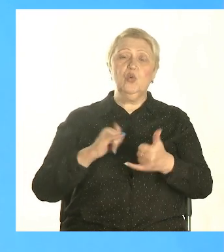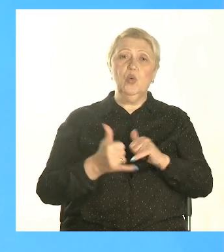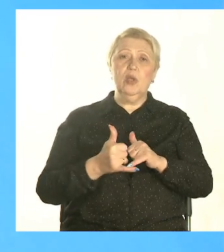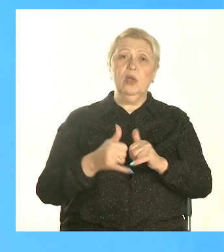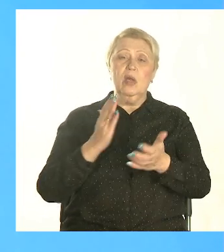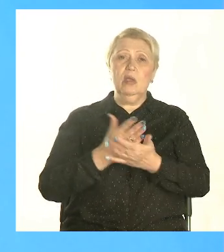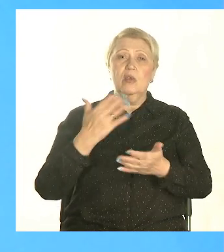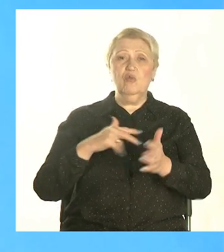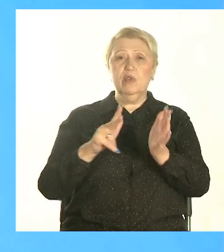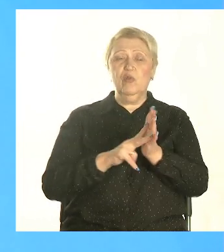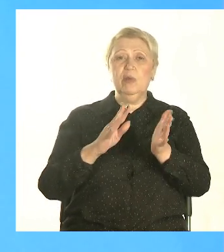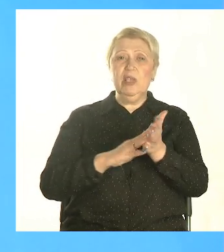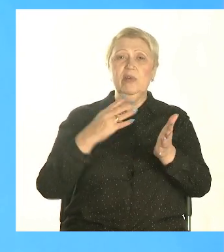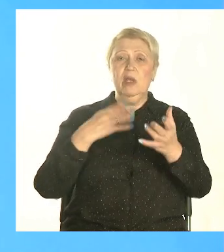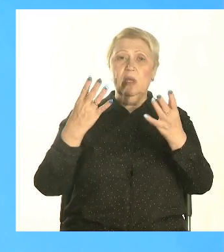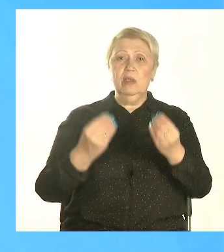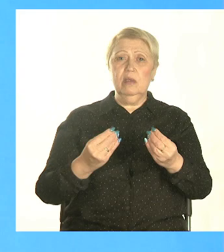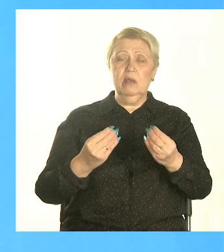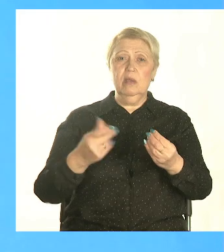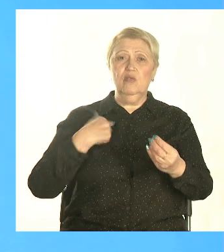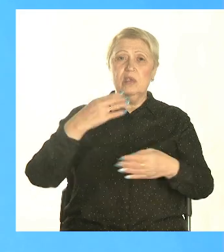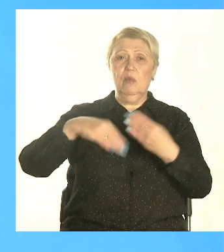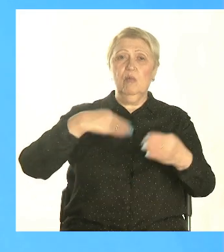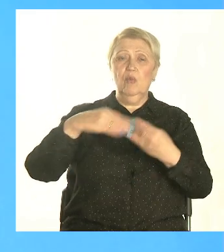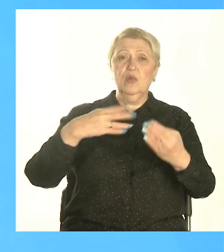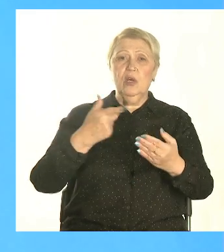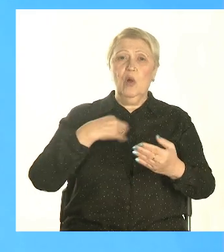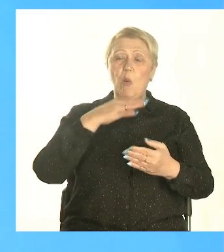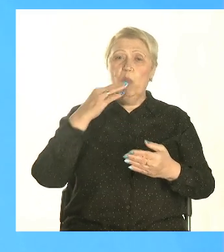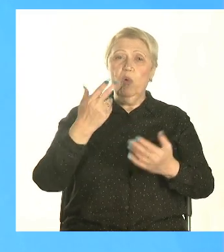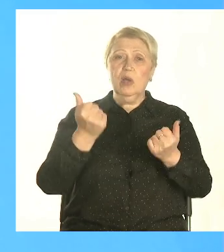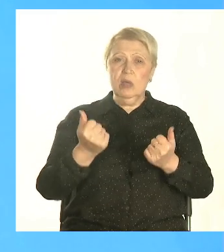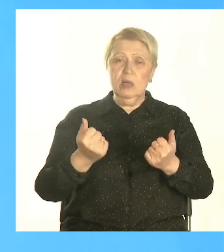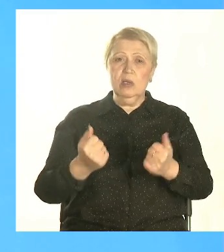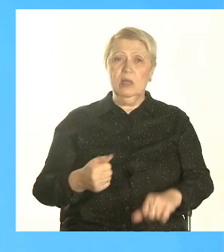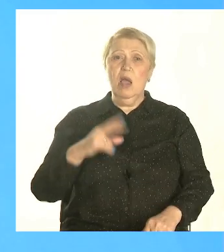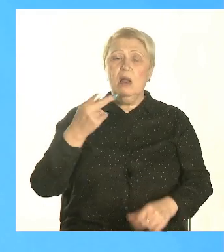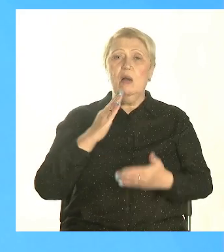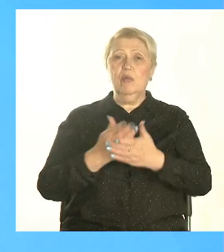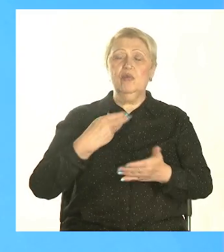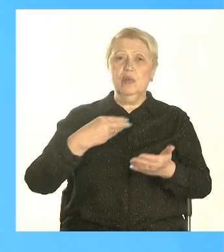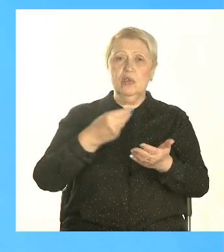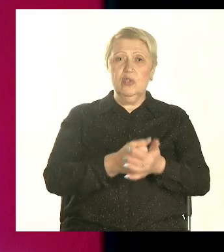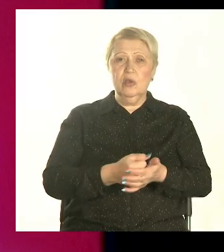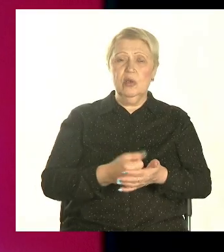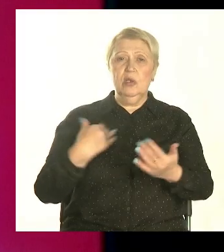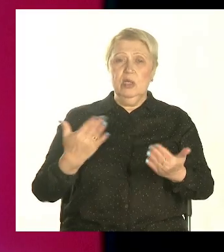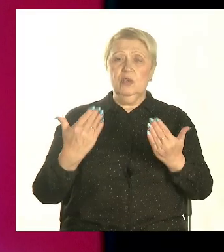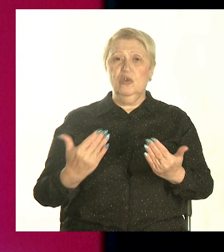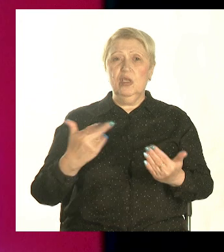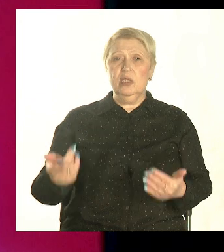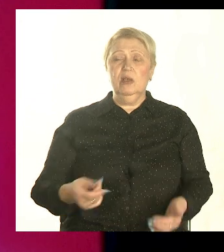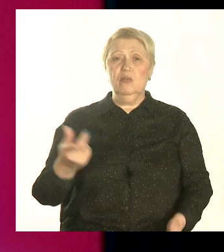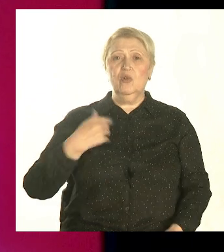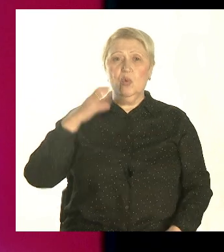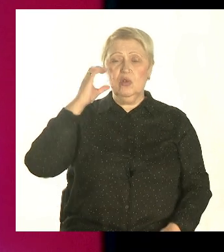за день, они отходов образуют больше, чем гражданин, ну, чем за квадратный метр. Как будет начисляться? Мы сейчас, допустим, услышав эту